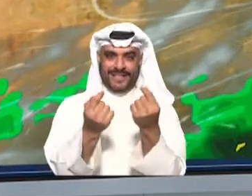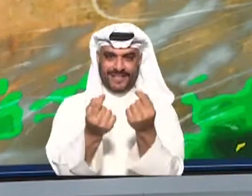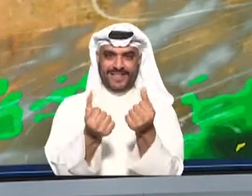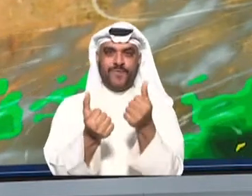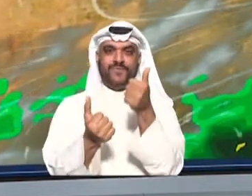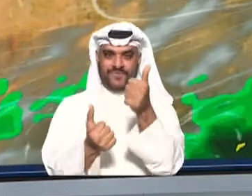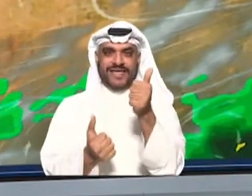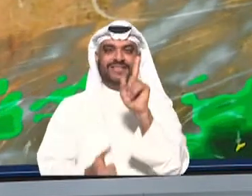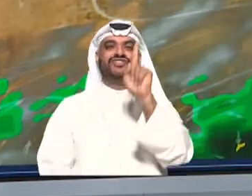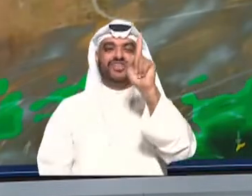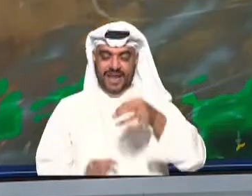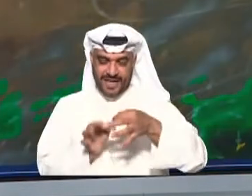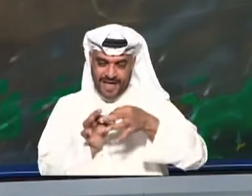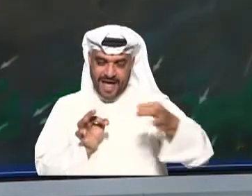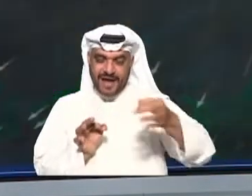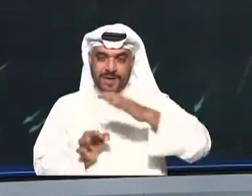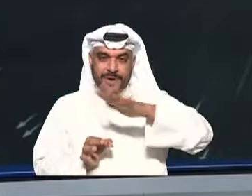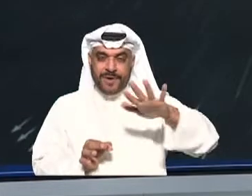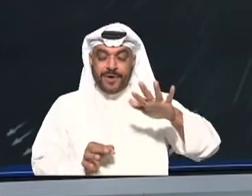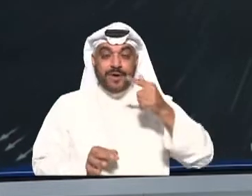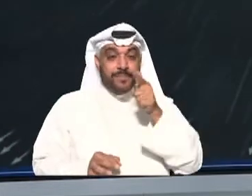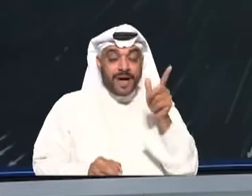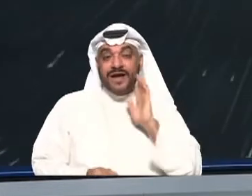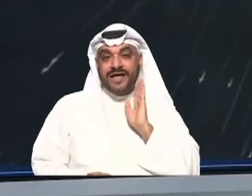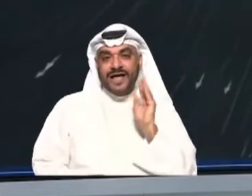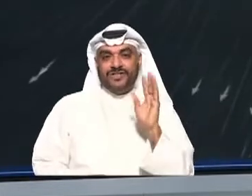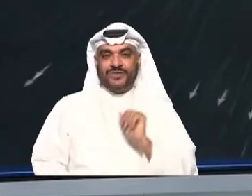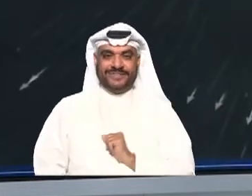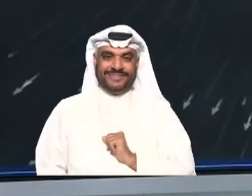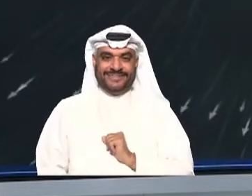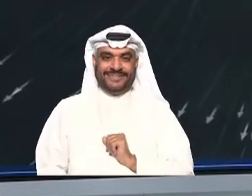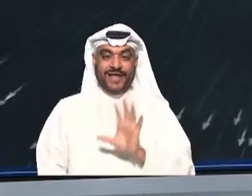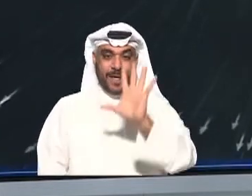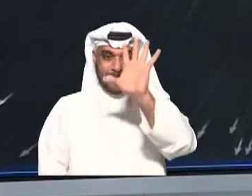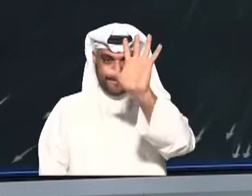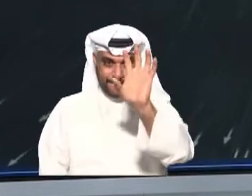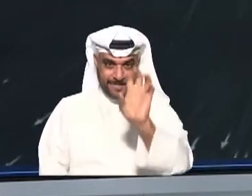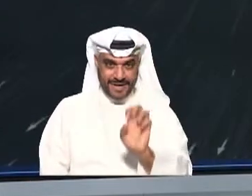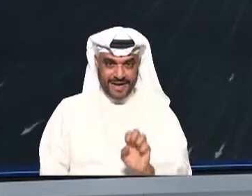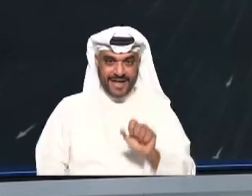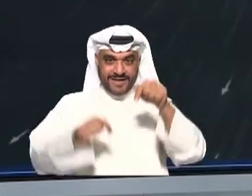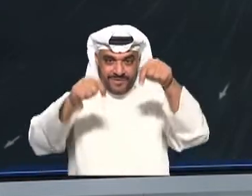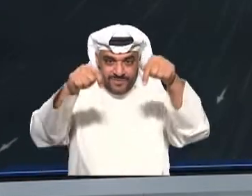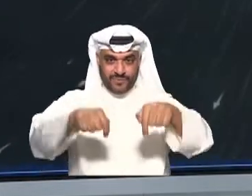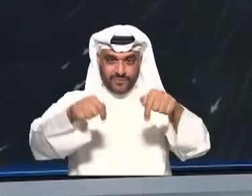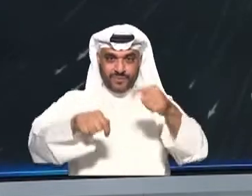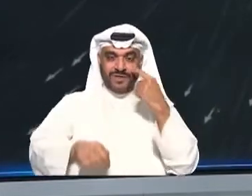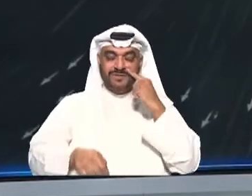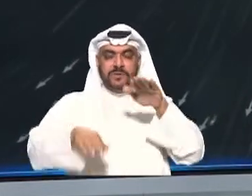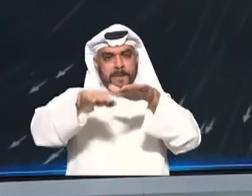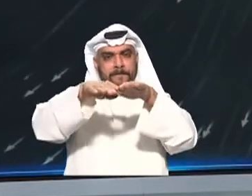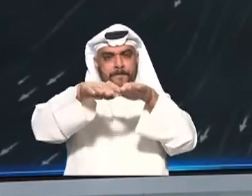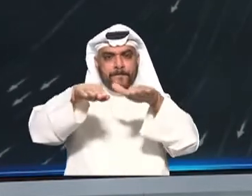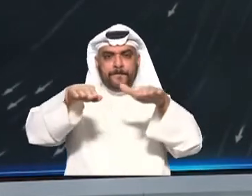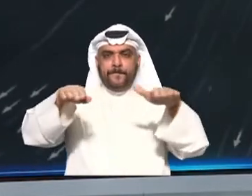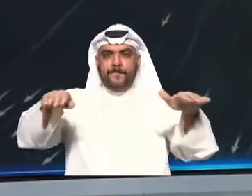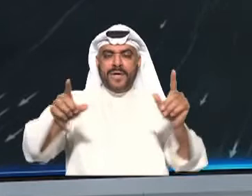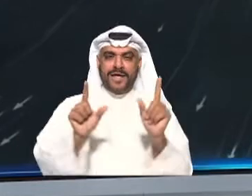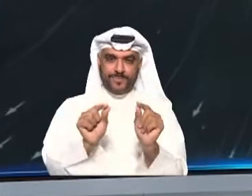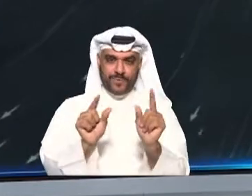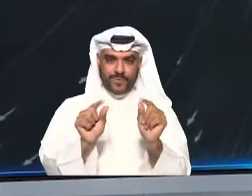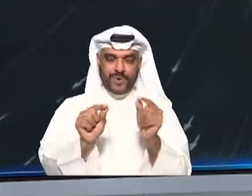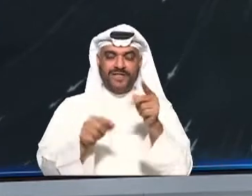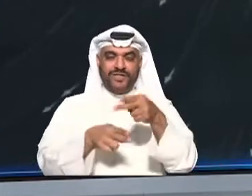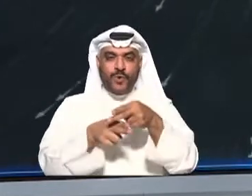المناطق الساحلية والجزر. الطقس متوقع إن شاء الله في منتصف هذه الليلة أجواء معتدلة خاصة في المناطق الغربية من